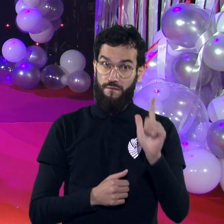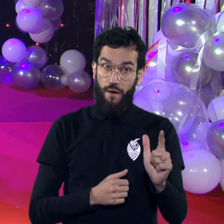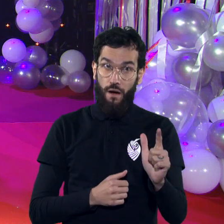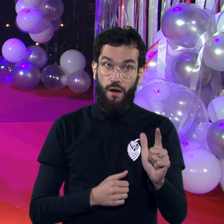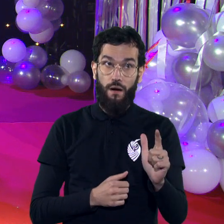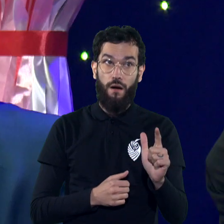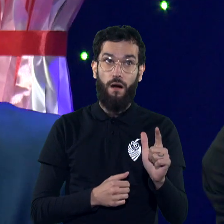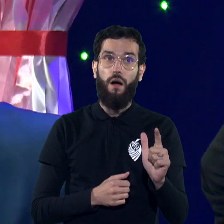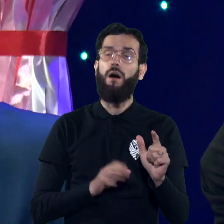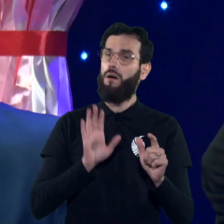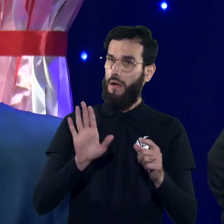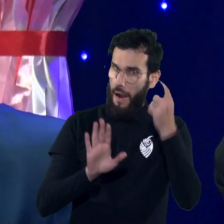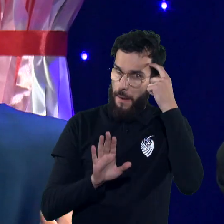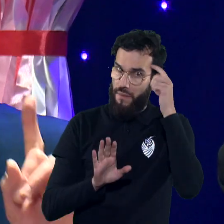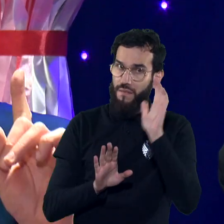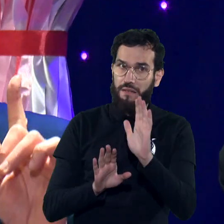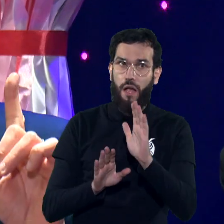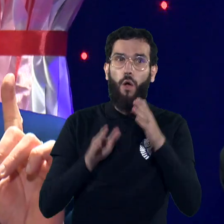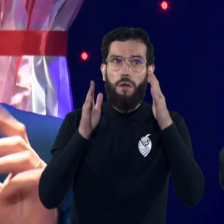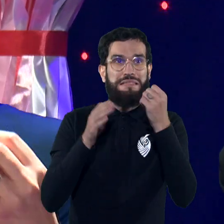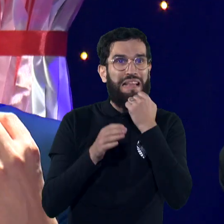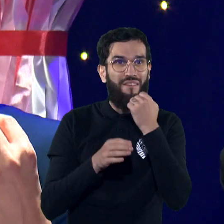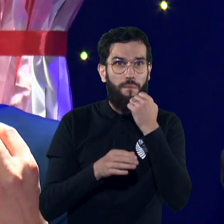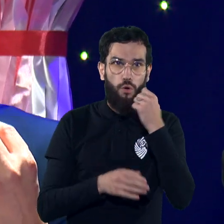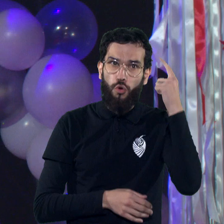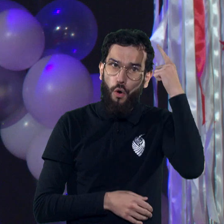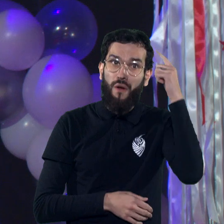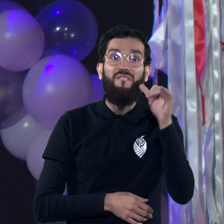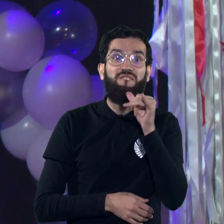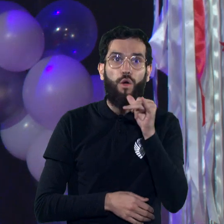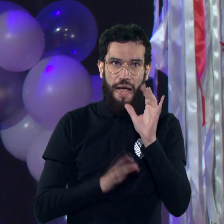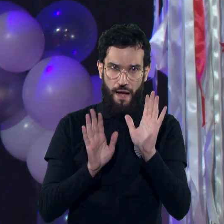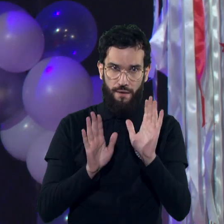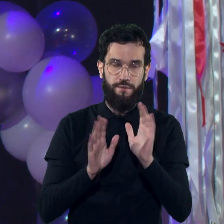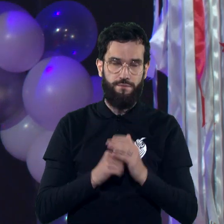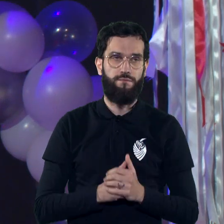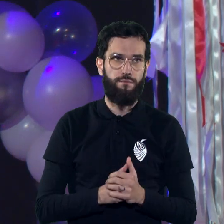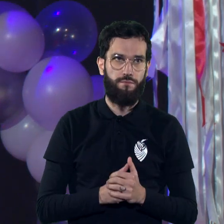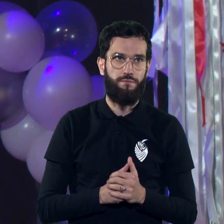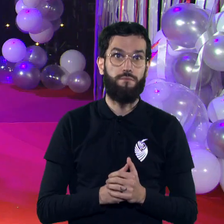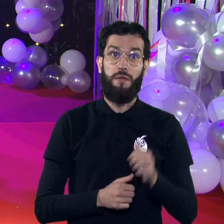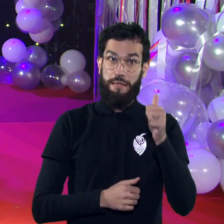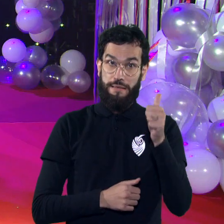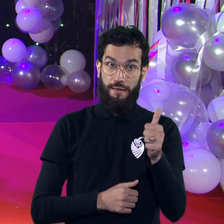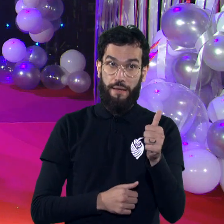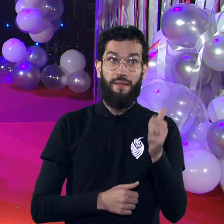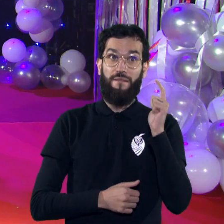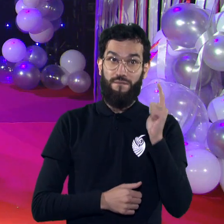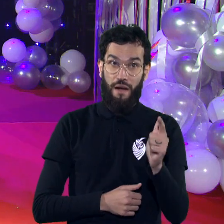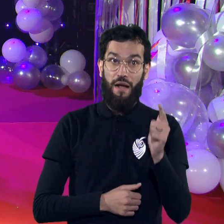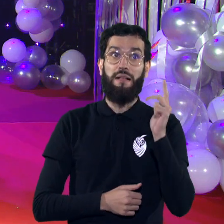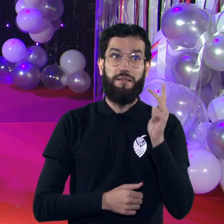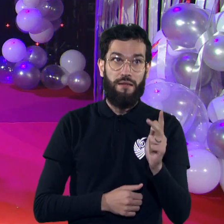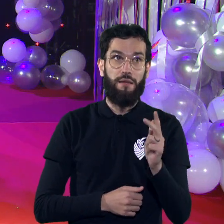dva, ešte dôležitá vec, sústreť sa na ten pohár, mysli na tú vodu v tom pohári. Mysli, okay? No. Tak, jeden,